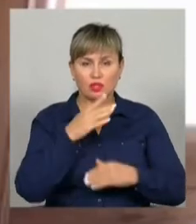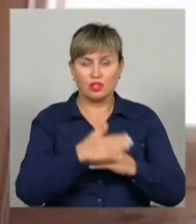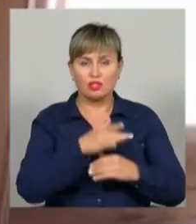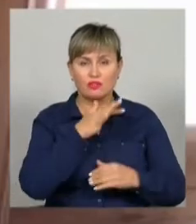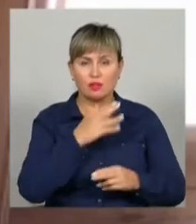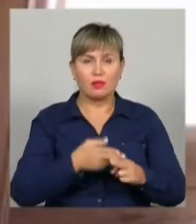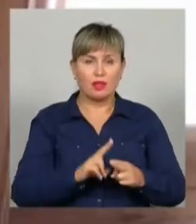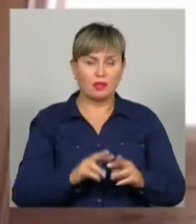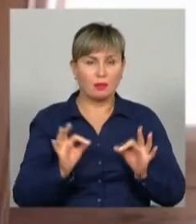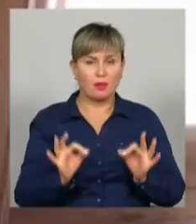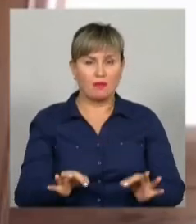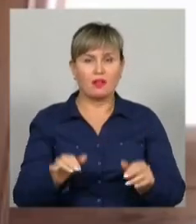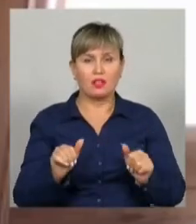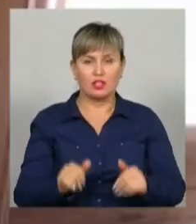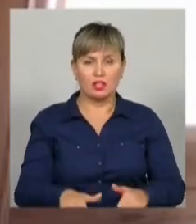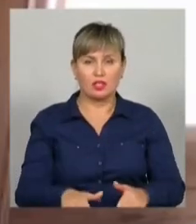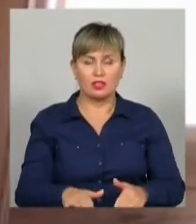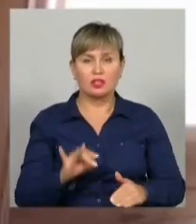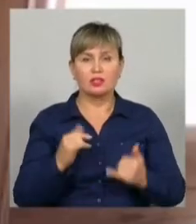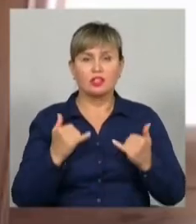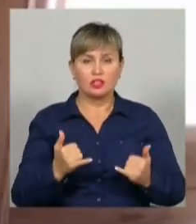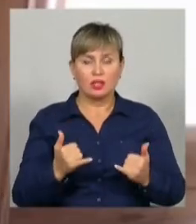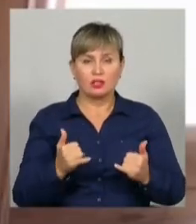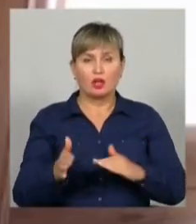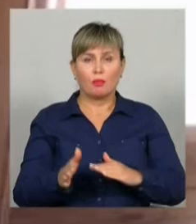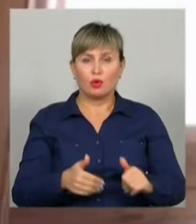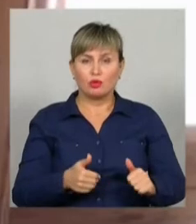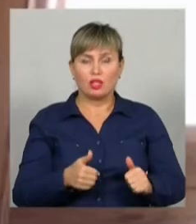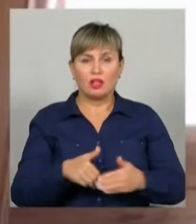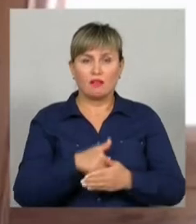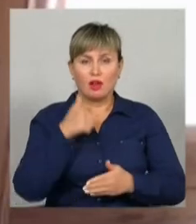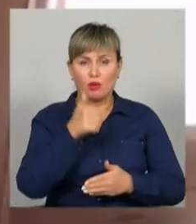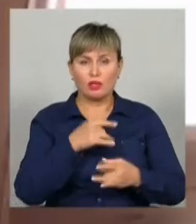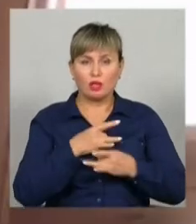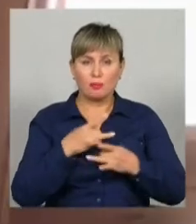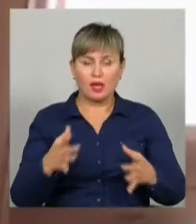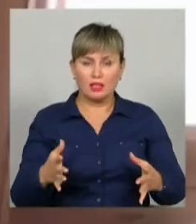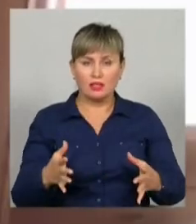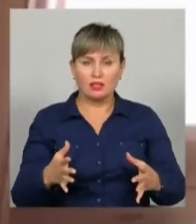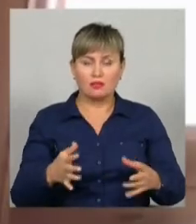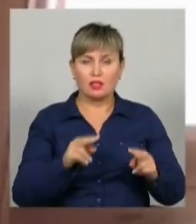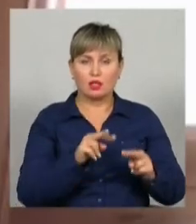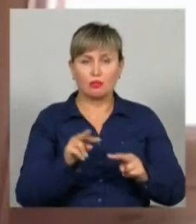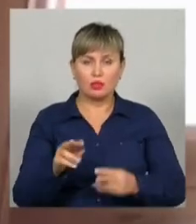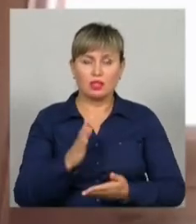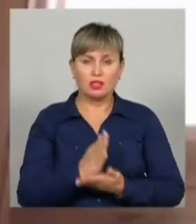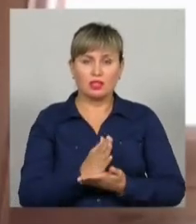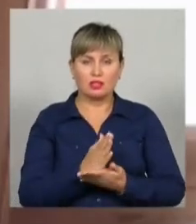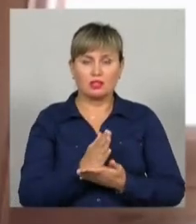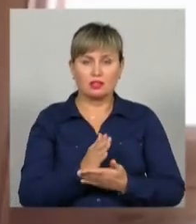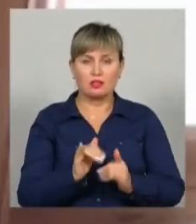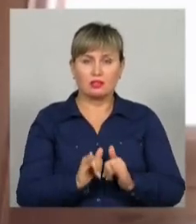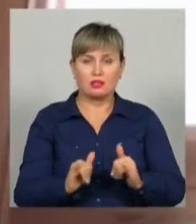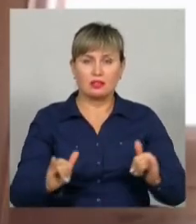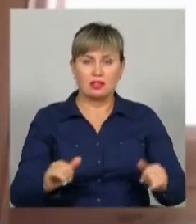абсолютно правильное решение. Вот сейчас, особенно после новогодних праздников, наблюдается определенный всплеск